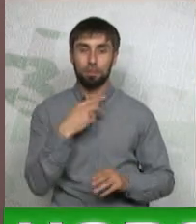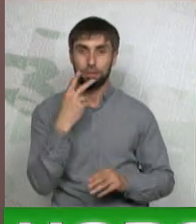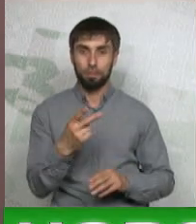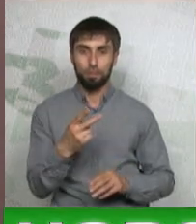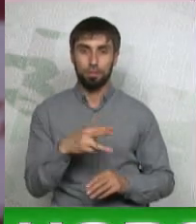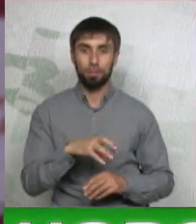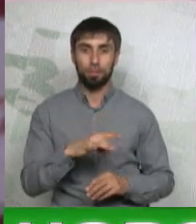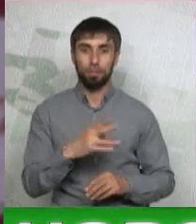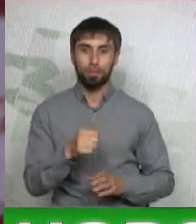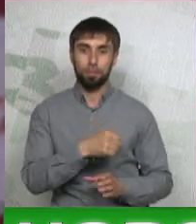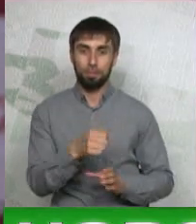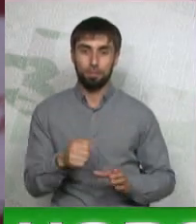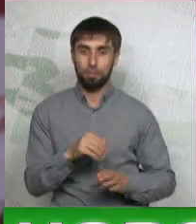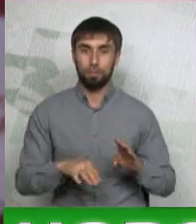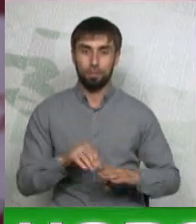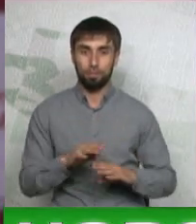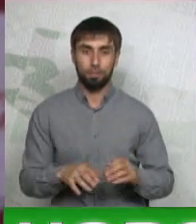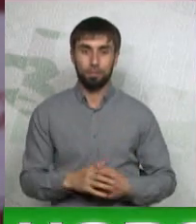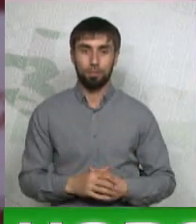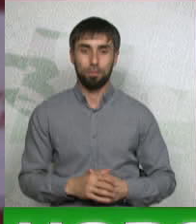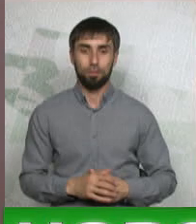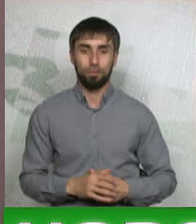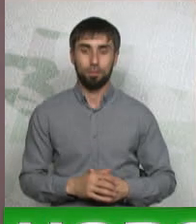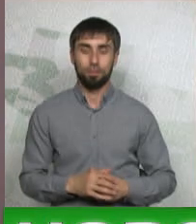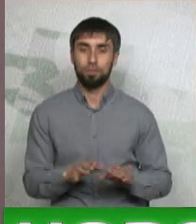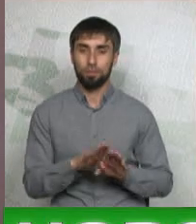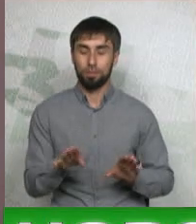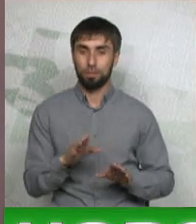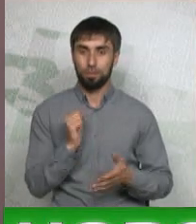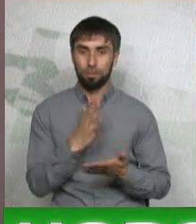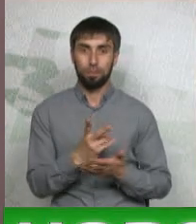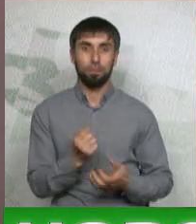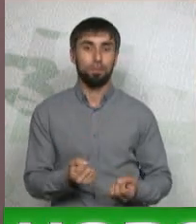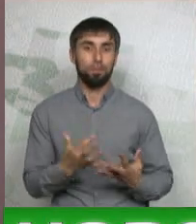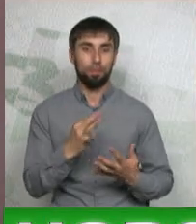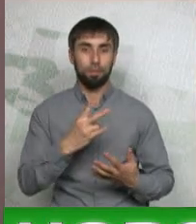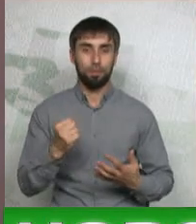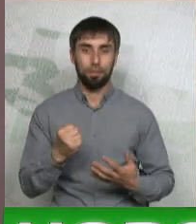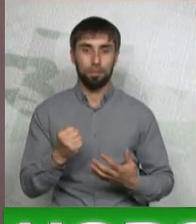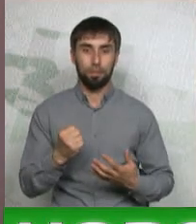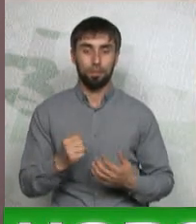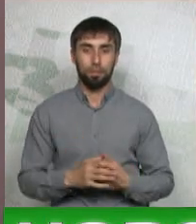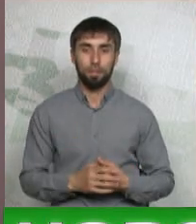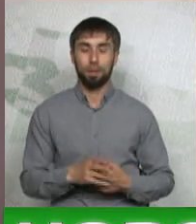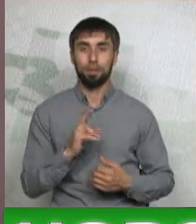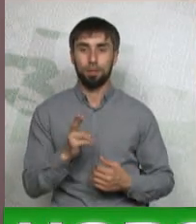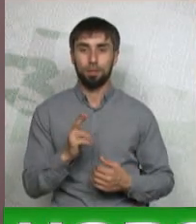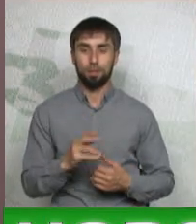смотрела, мельница вот эта вот ручная, тоже прям настолько вот она к